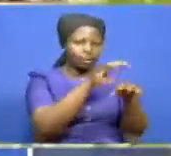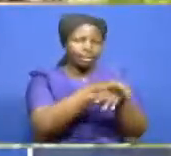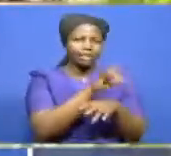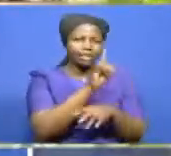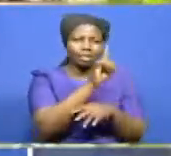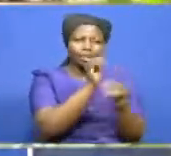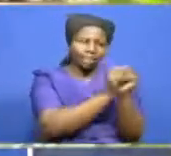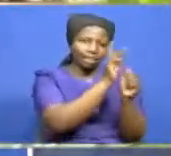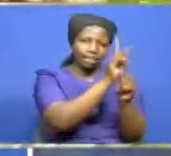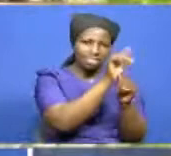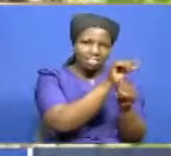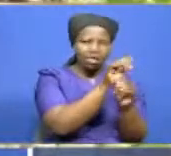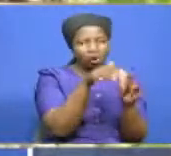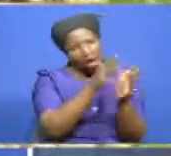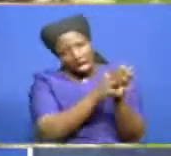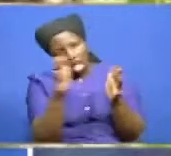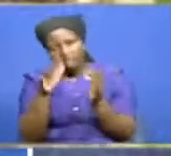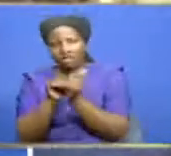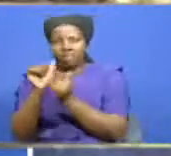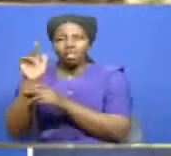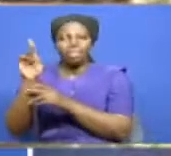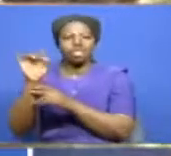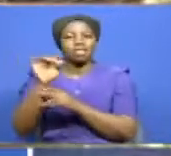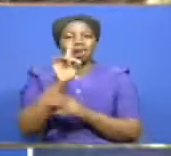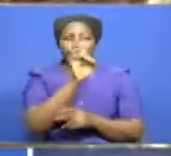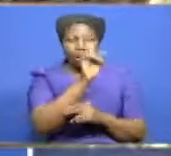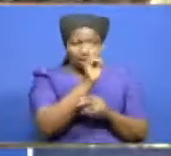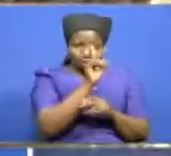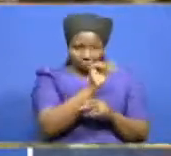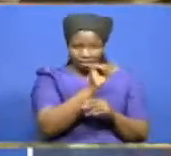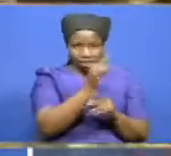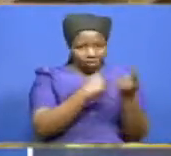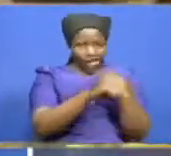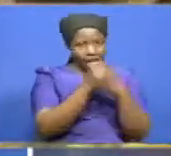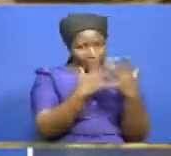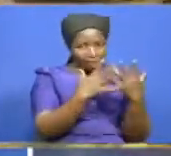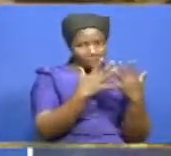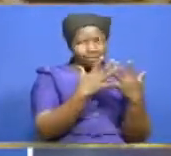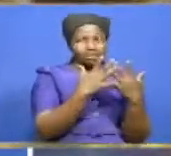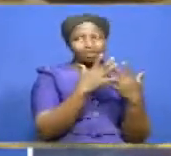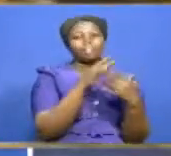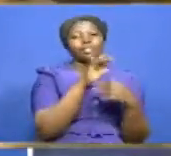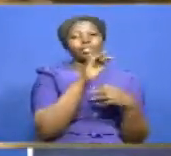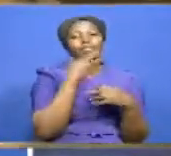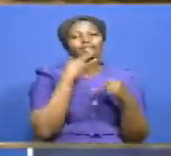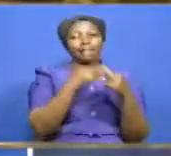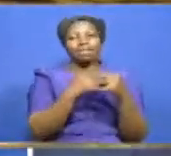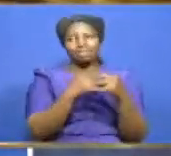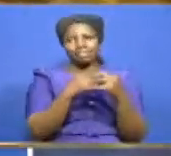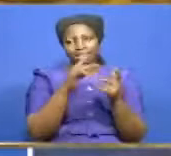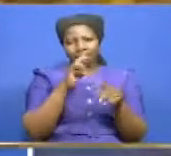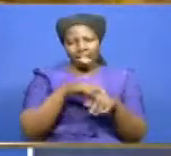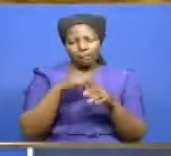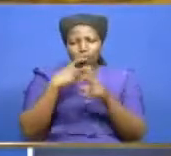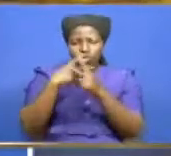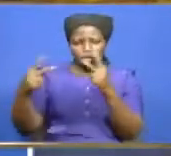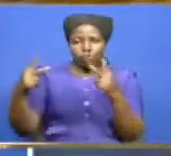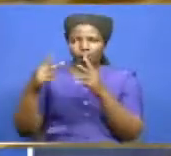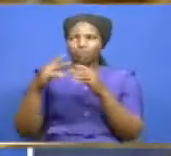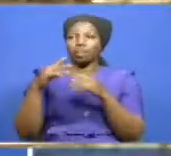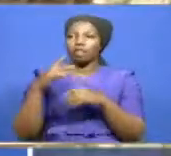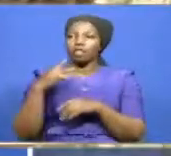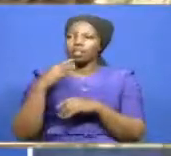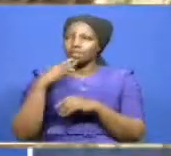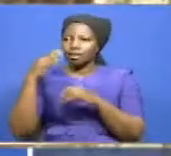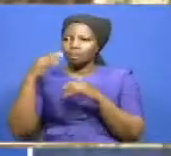Uuze kwa kila kilo uuze shilingi 800. Kimultiply na 100 itakupa 80,000.